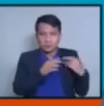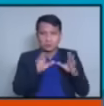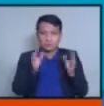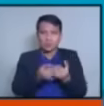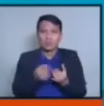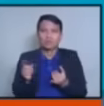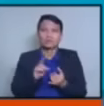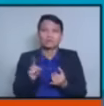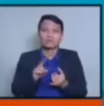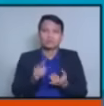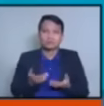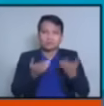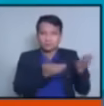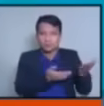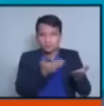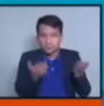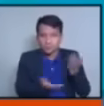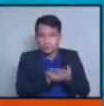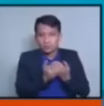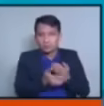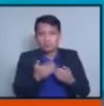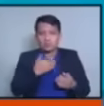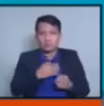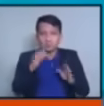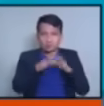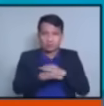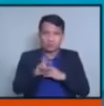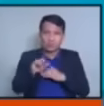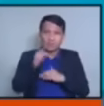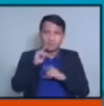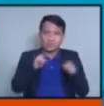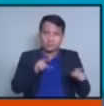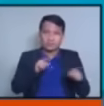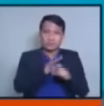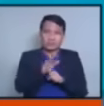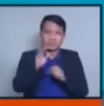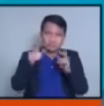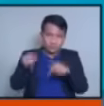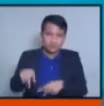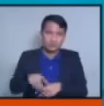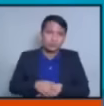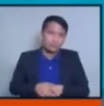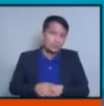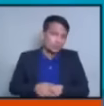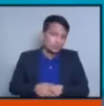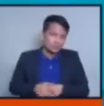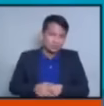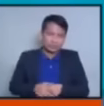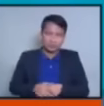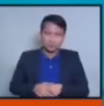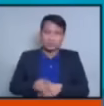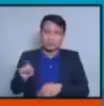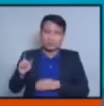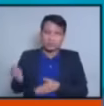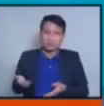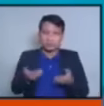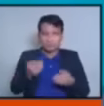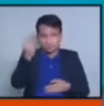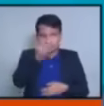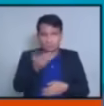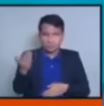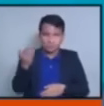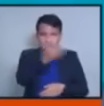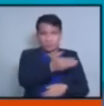para masampahan agad ng kasong kriminal ang isang rape suspect. Meaning, inakyat dapat agad sa PNP